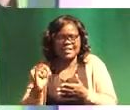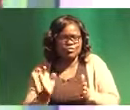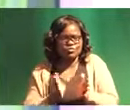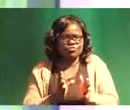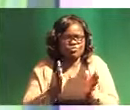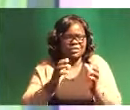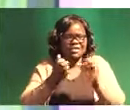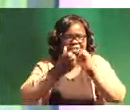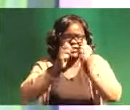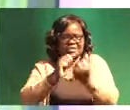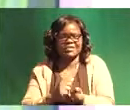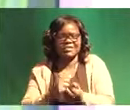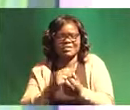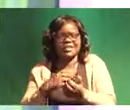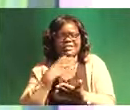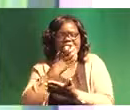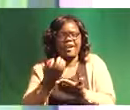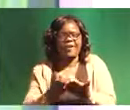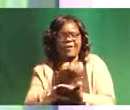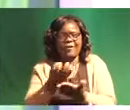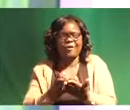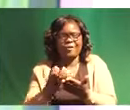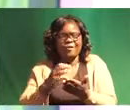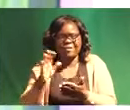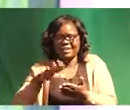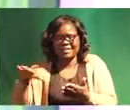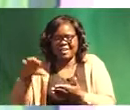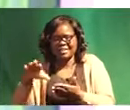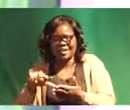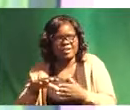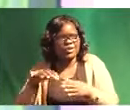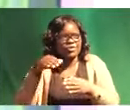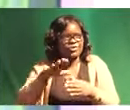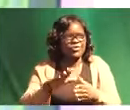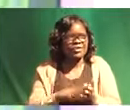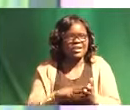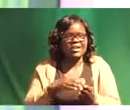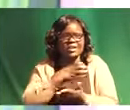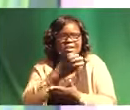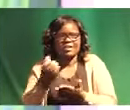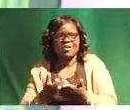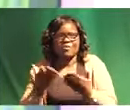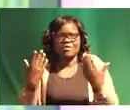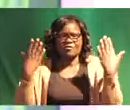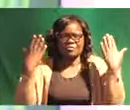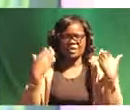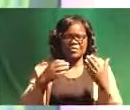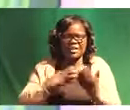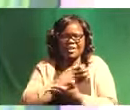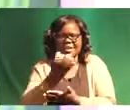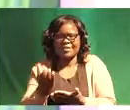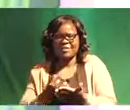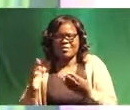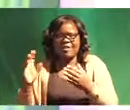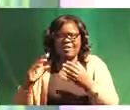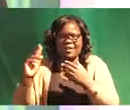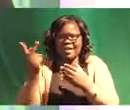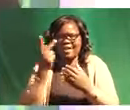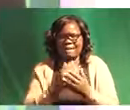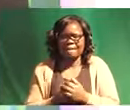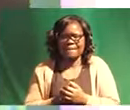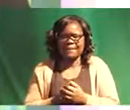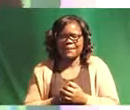na kubadilisha uchumi wa sehemu hizi zenu, uchumi wa Meru na uchumi wa taifa letu la